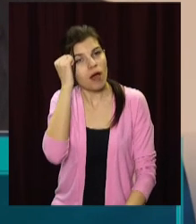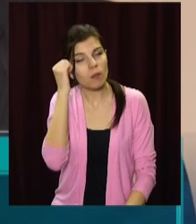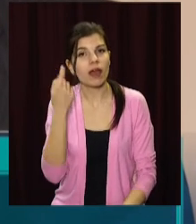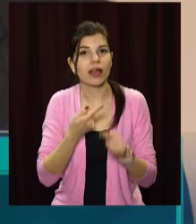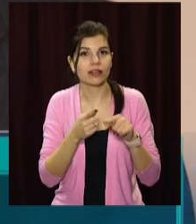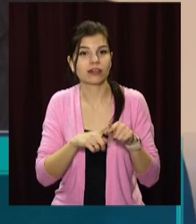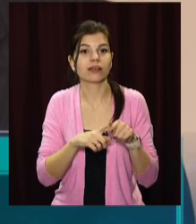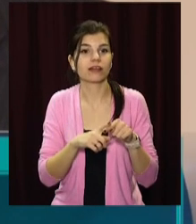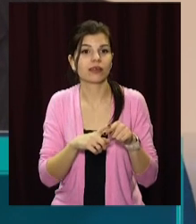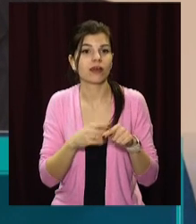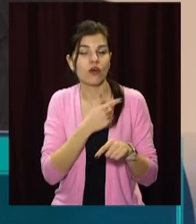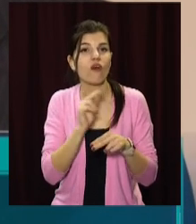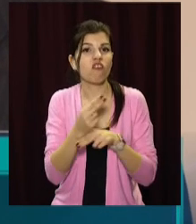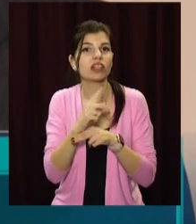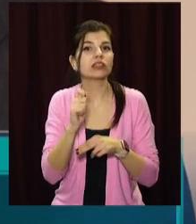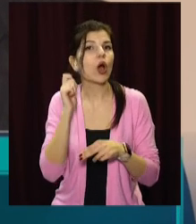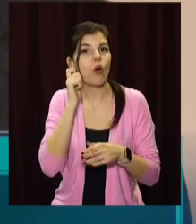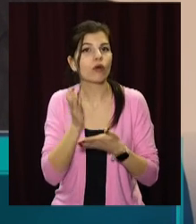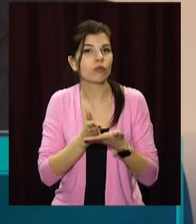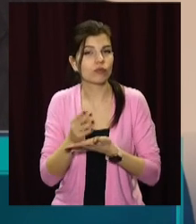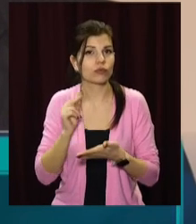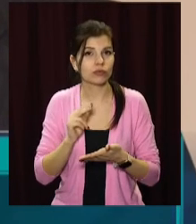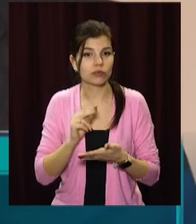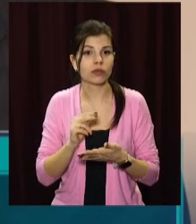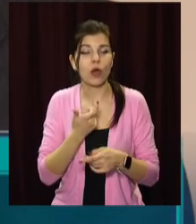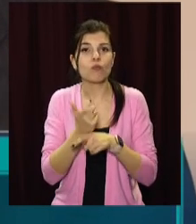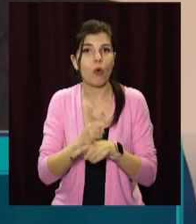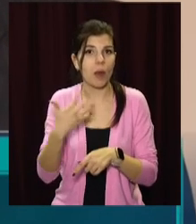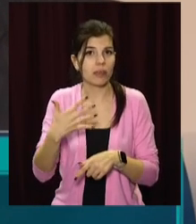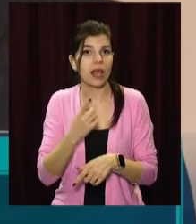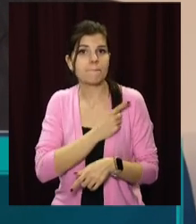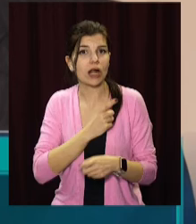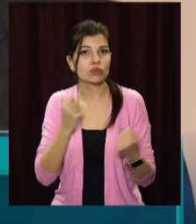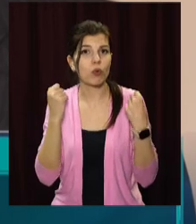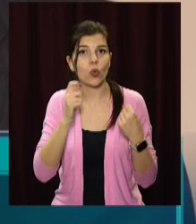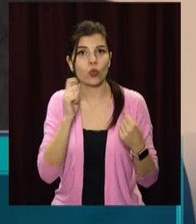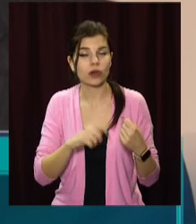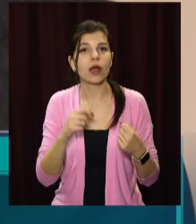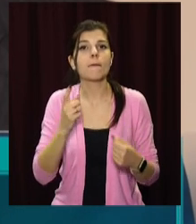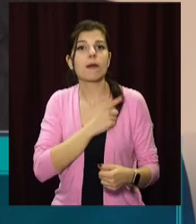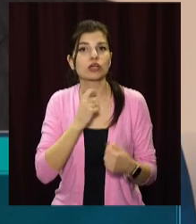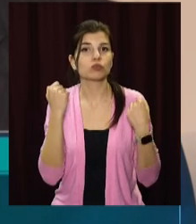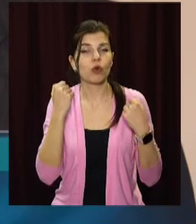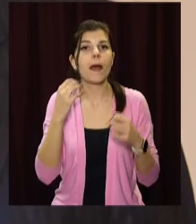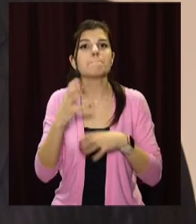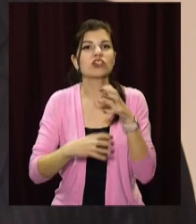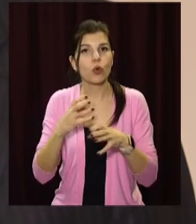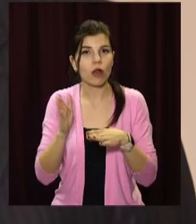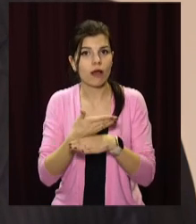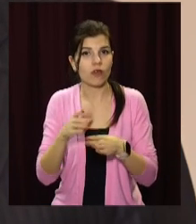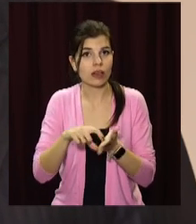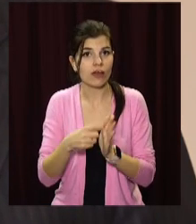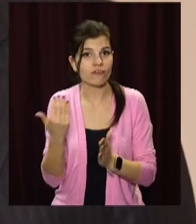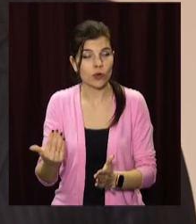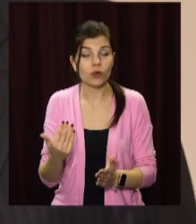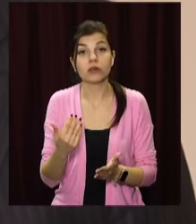Федорович воспитав за роки своєї роботи більше 50 майстрів спорту України, майстрів спорту міжнародного класу.